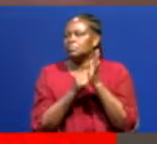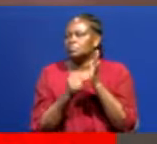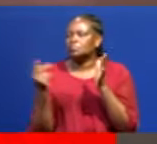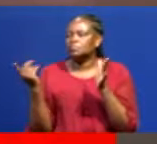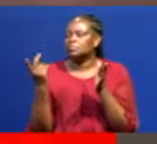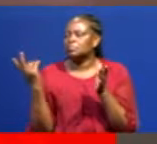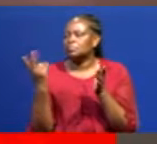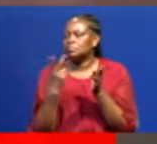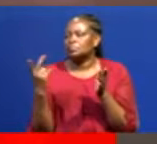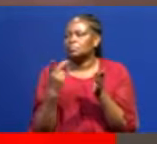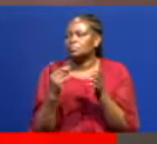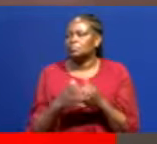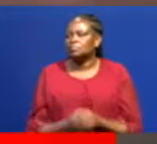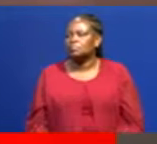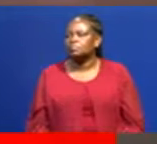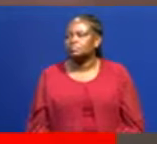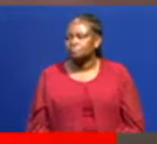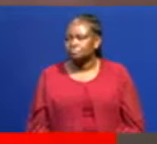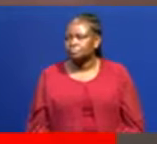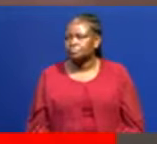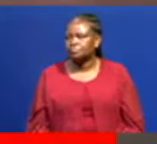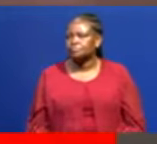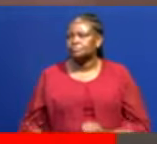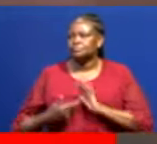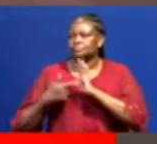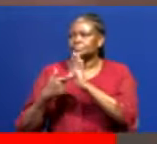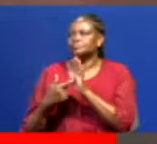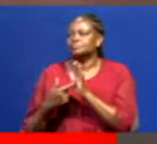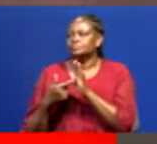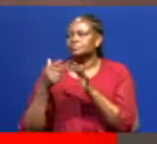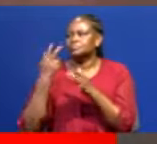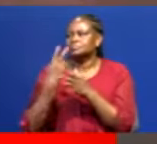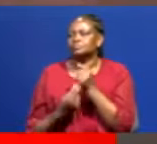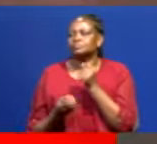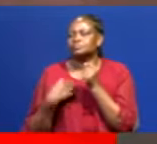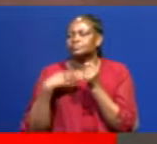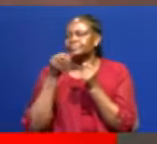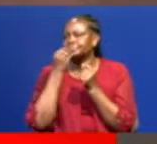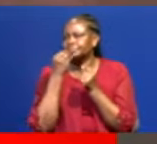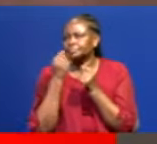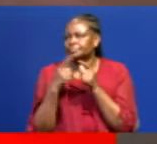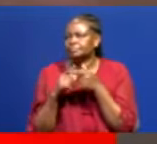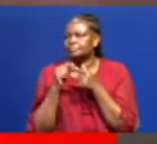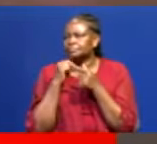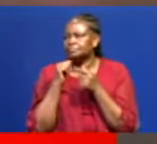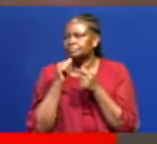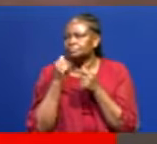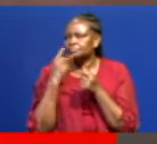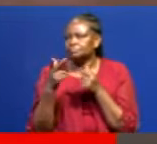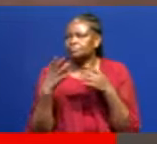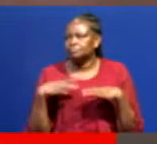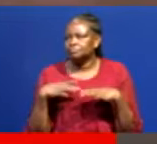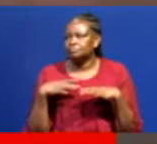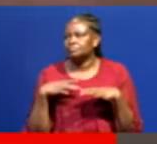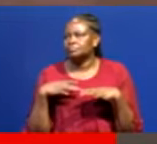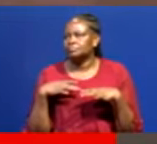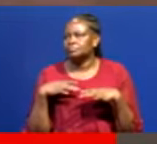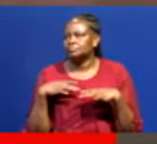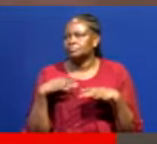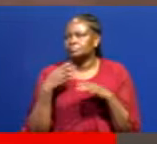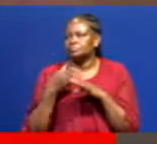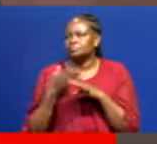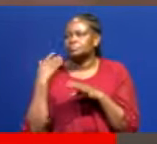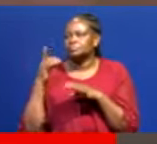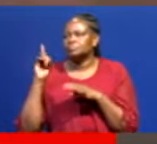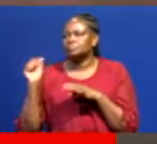kwa mahindi, kuseme kwa mfano. No. Zote ziko hapo ndani. Sija kuona ama siuone watu wakienda pale wakitoa DNA